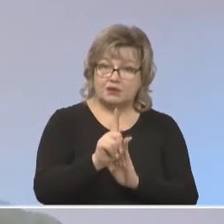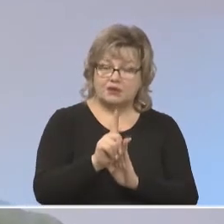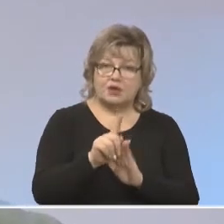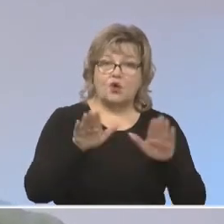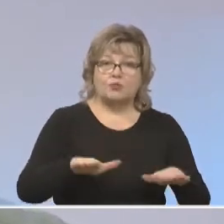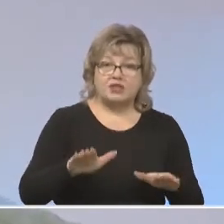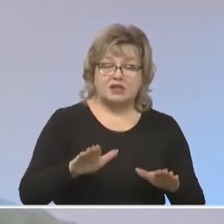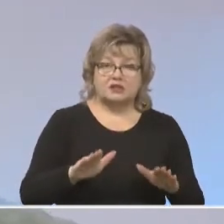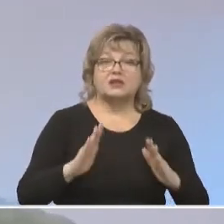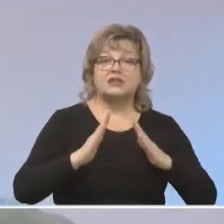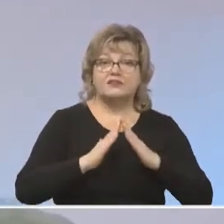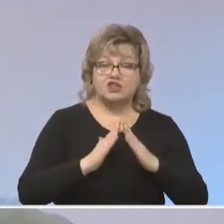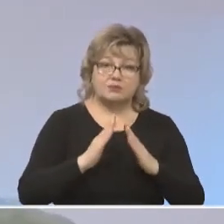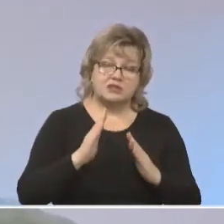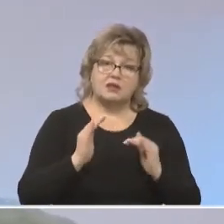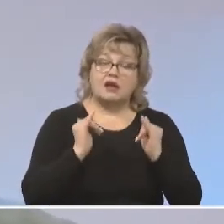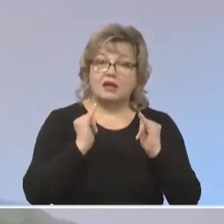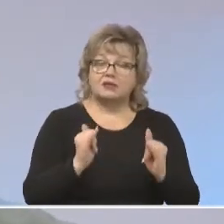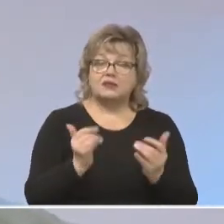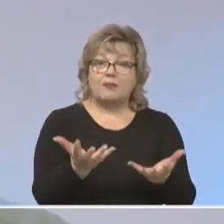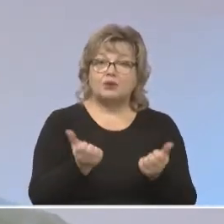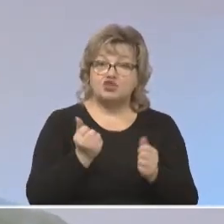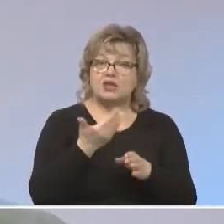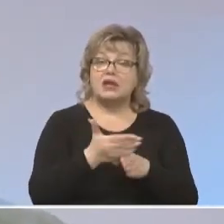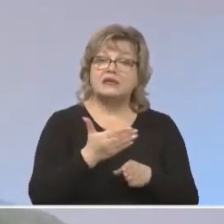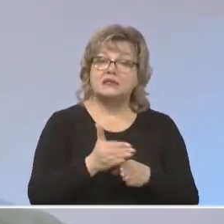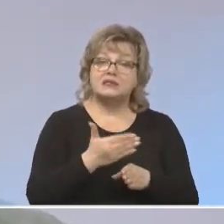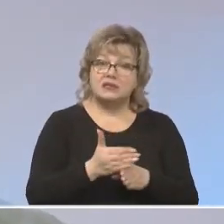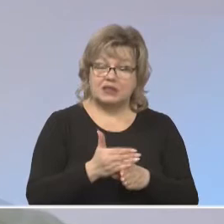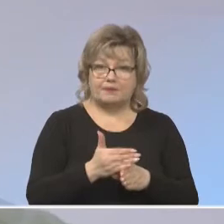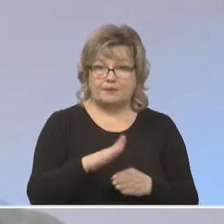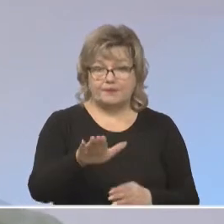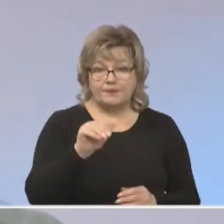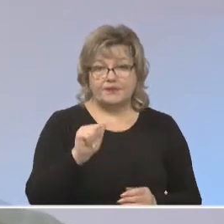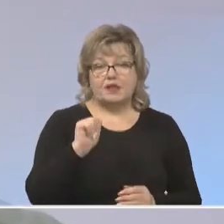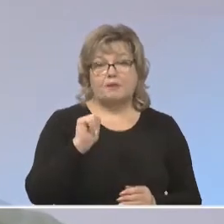объектов недвижимости, на получение кредита ФРП